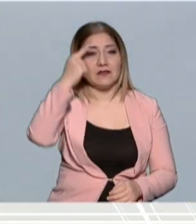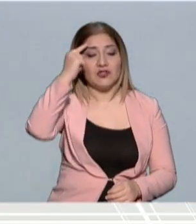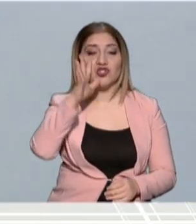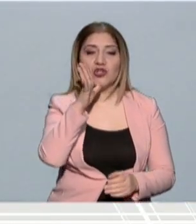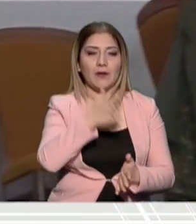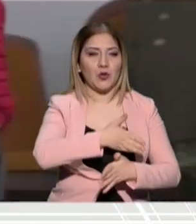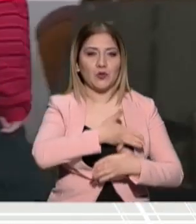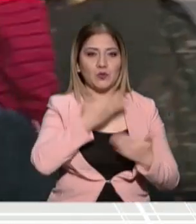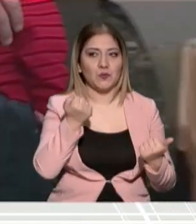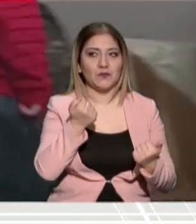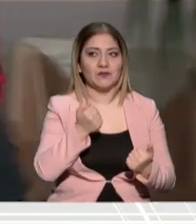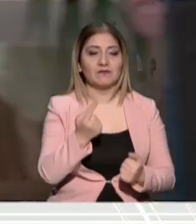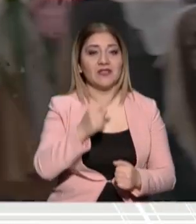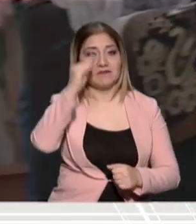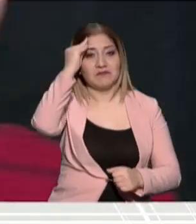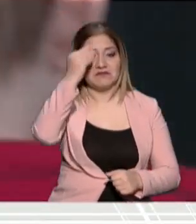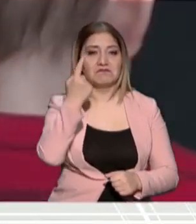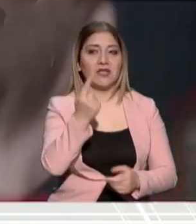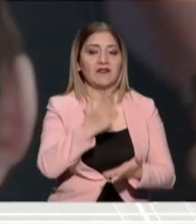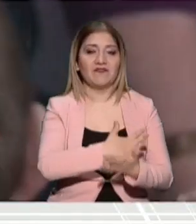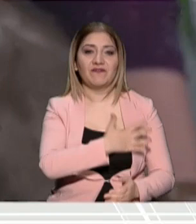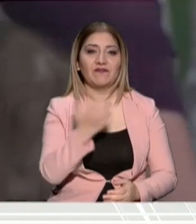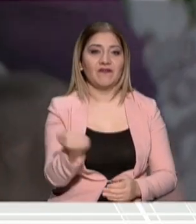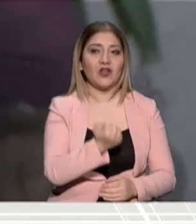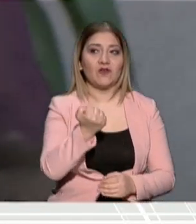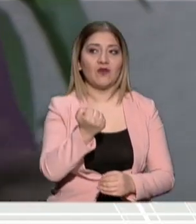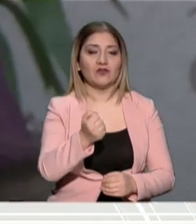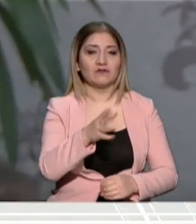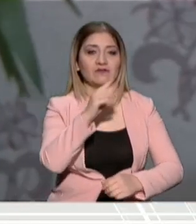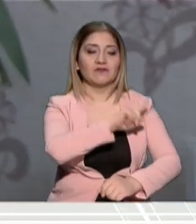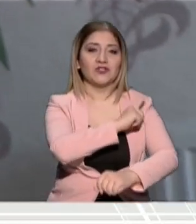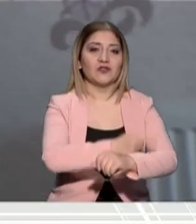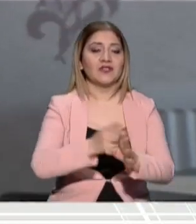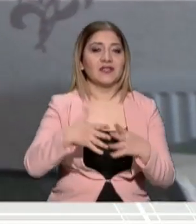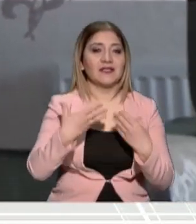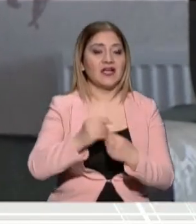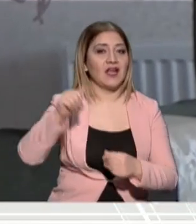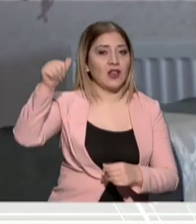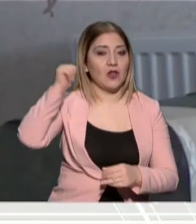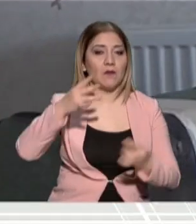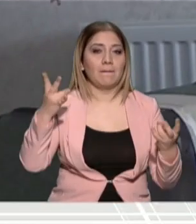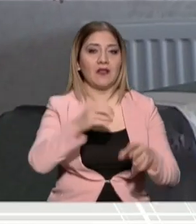մտածելու ժամանակ չկար, միայն մի միտք կար, որ ոտքերին ուժեր տալիս, թիկունքում ընտանիքն է և